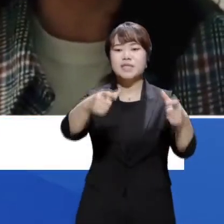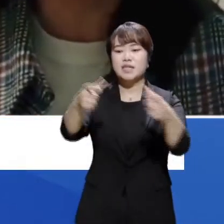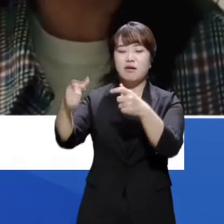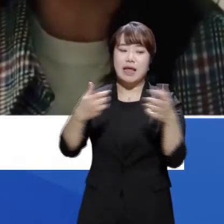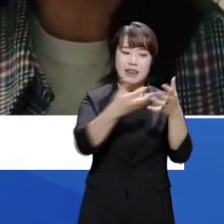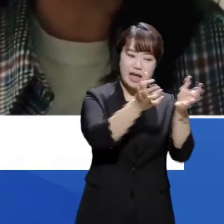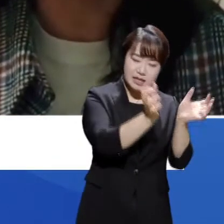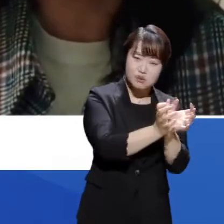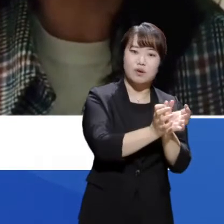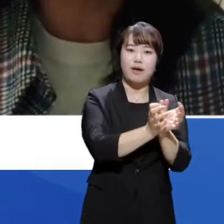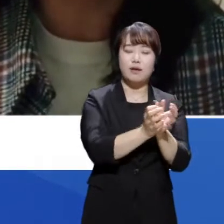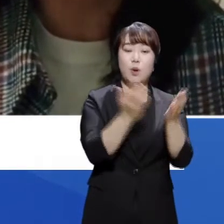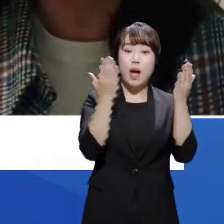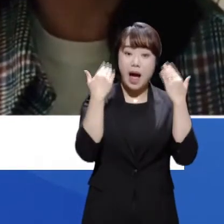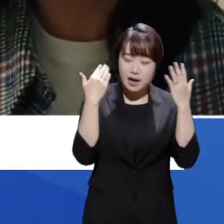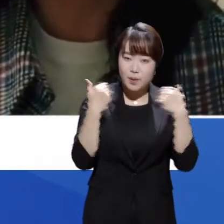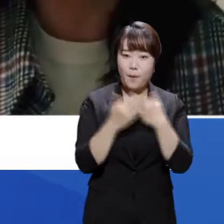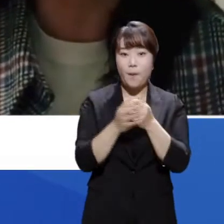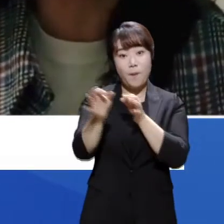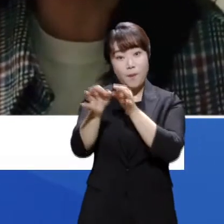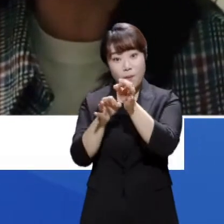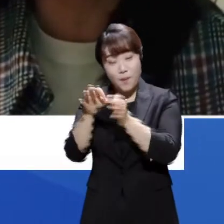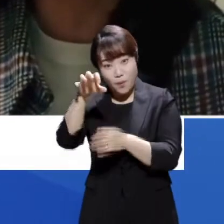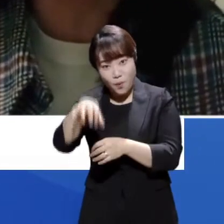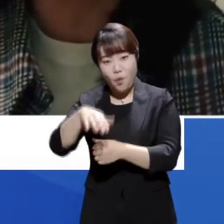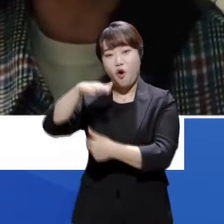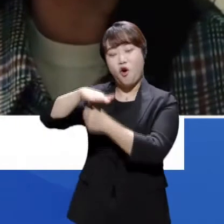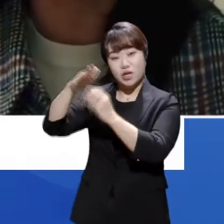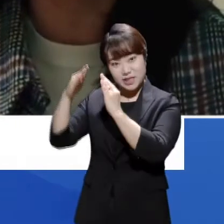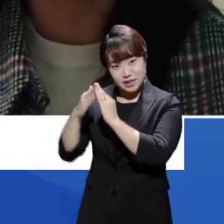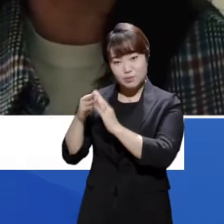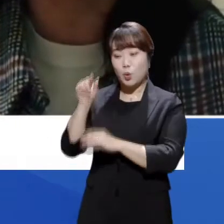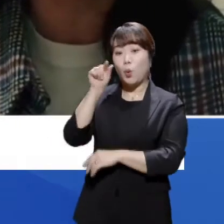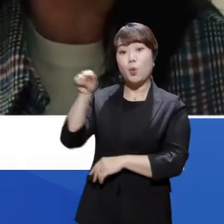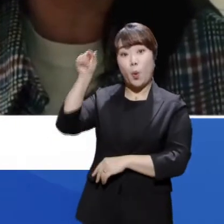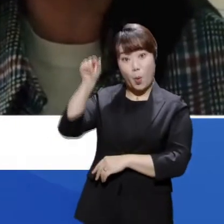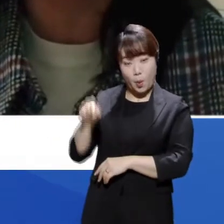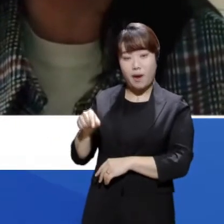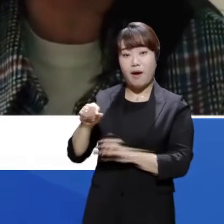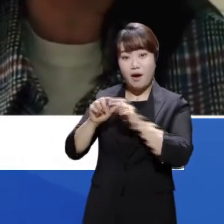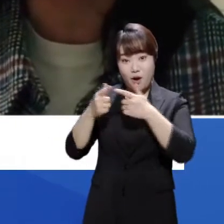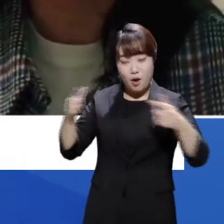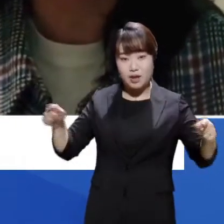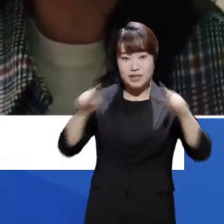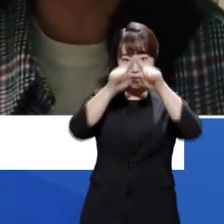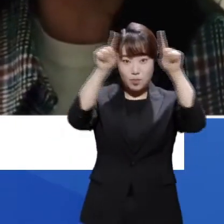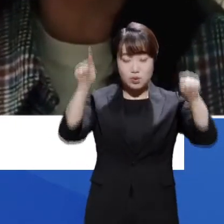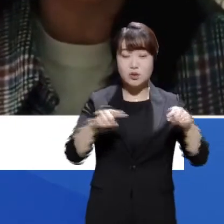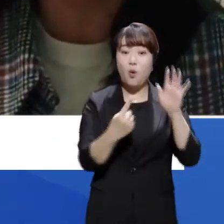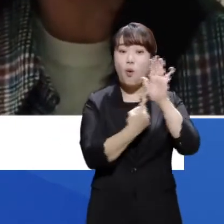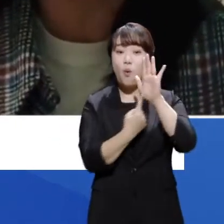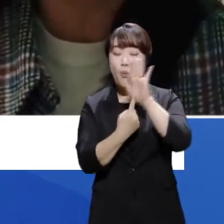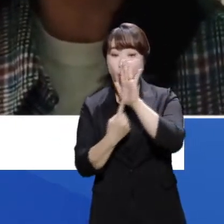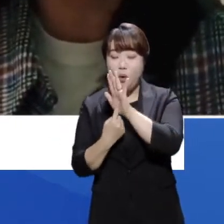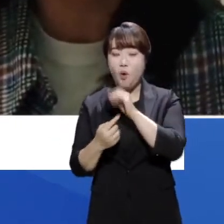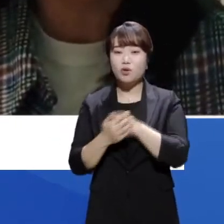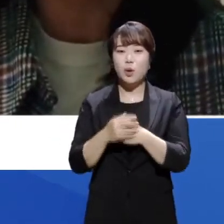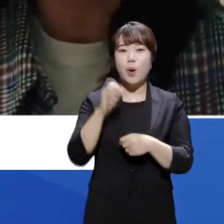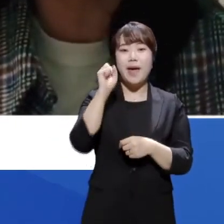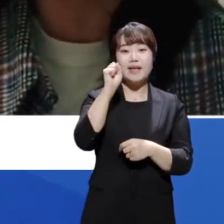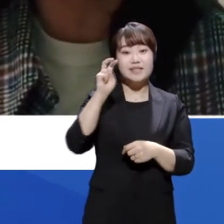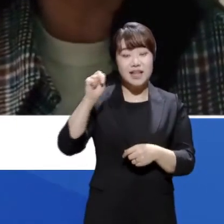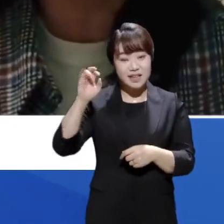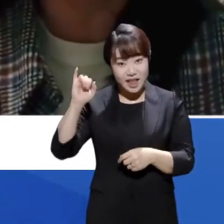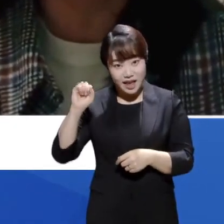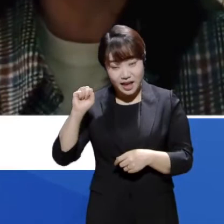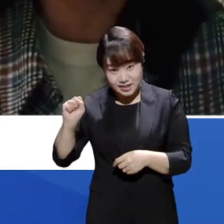단체나 기관, 학교, 상점, 그리고 어린이집, 교회 이런 곳들에서 포스터 부착이나 SNS 홍보